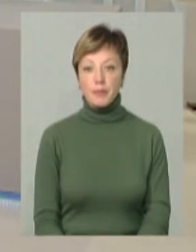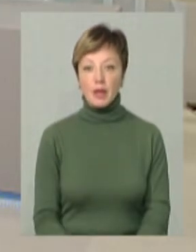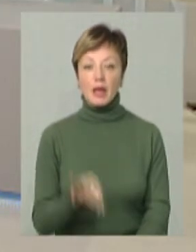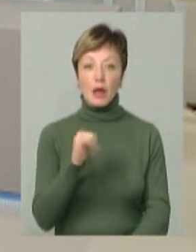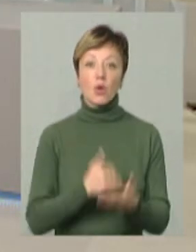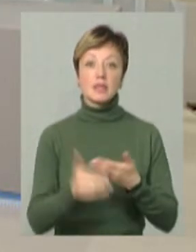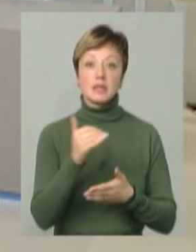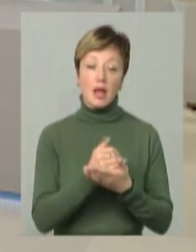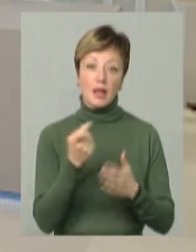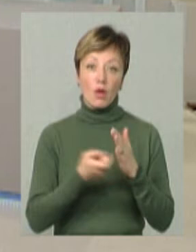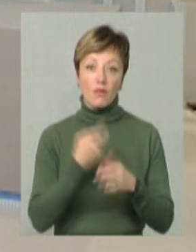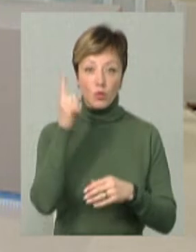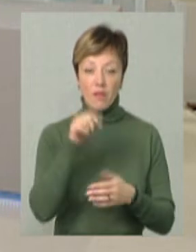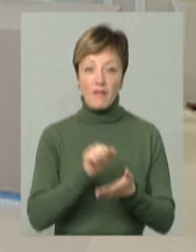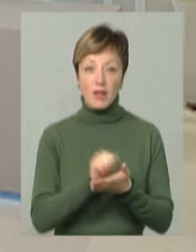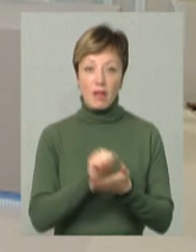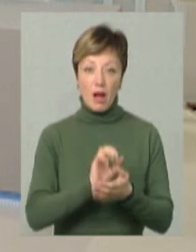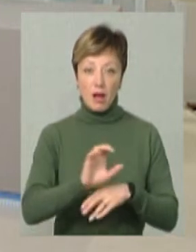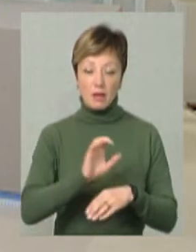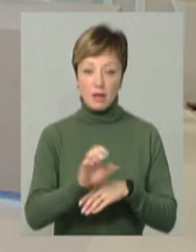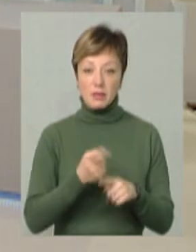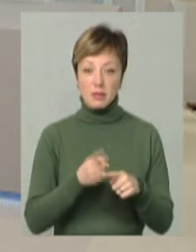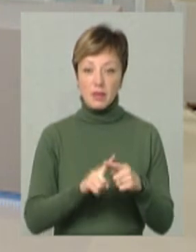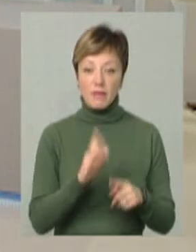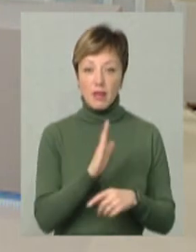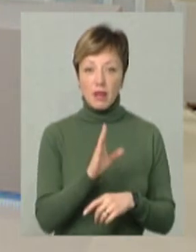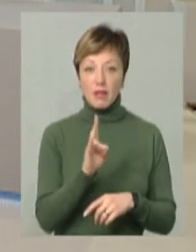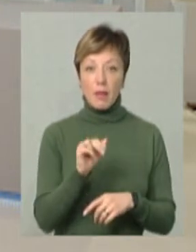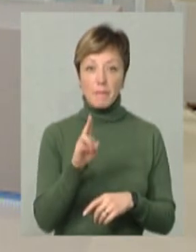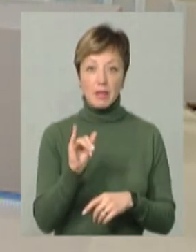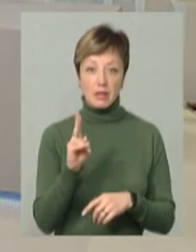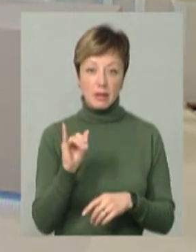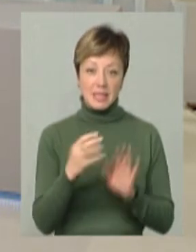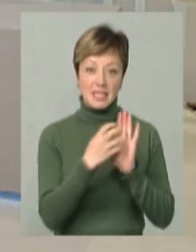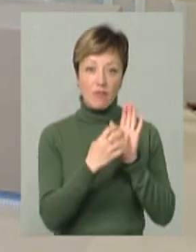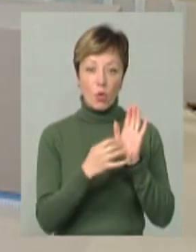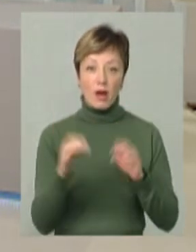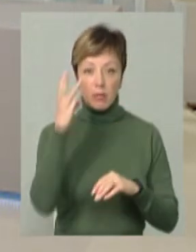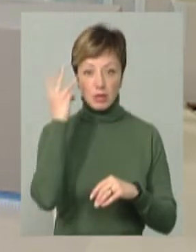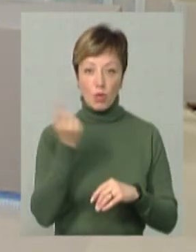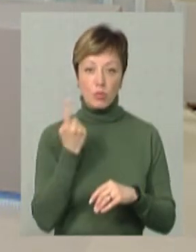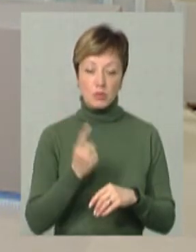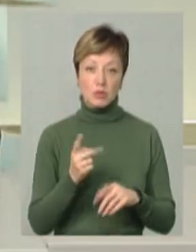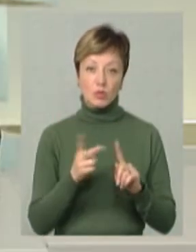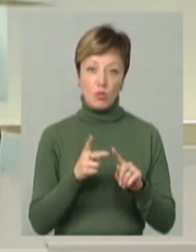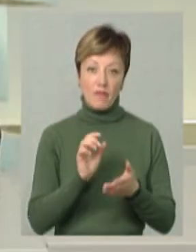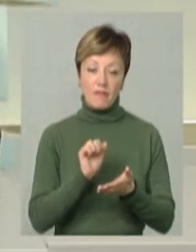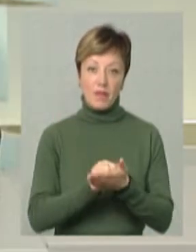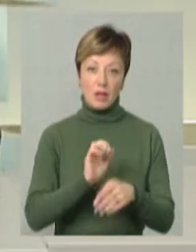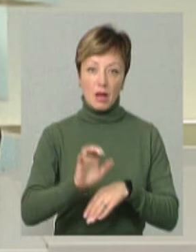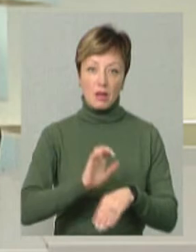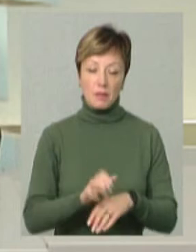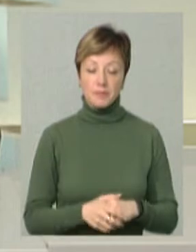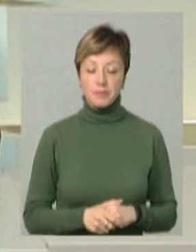і останнє довідкове видання – це Валерій Напиткін «Символіка Хмельницької області», друге видання